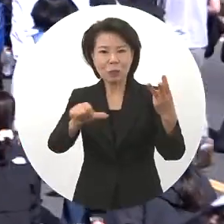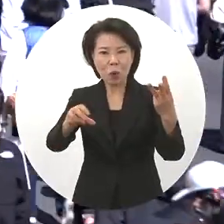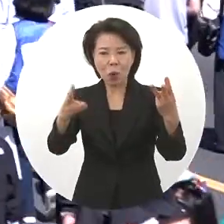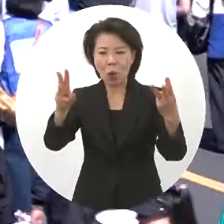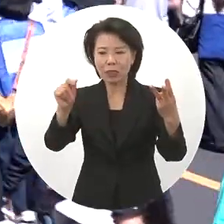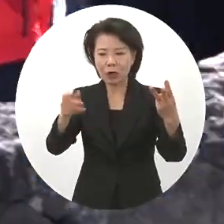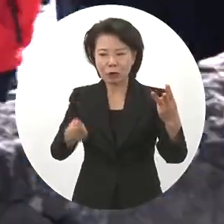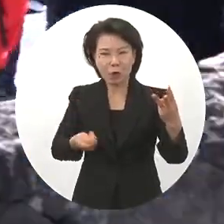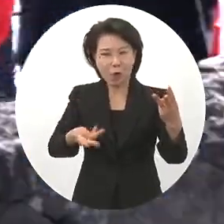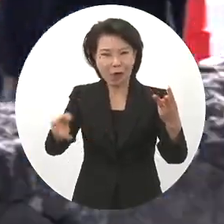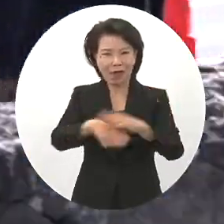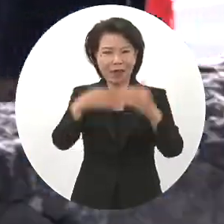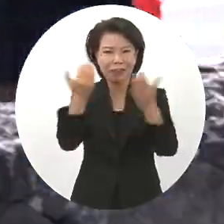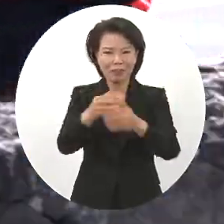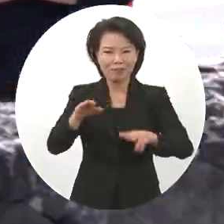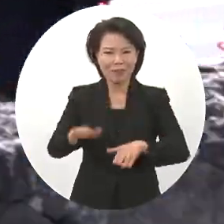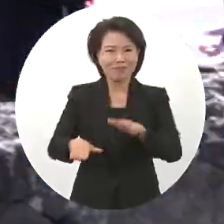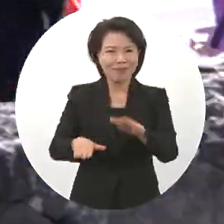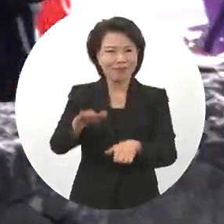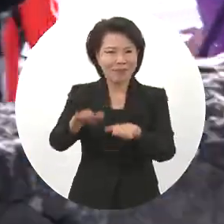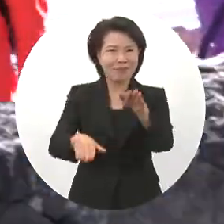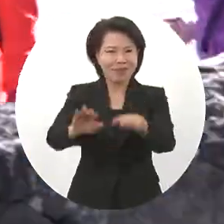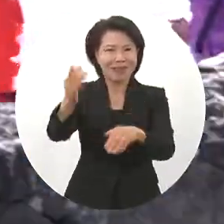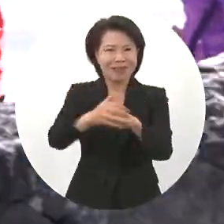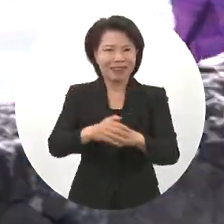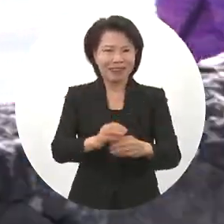3.5km 구간이 걷기 코스로 꾸며졌습니다.